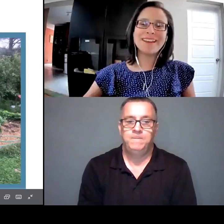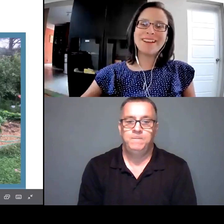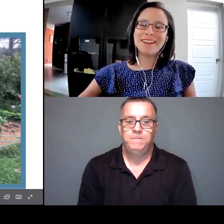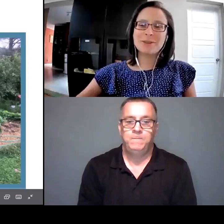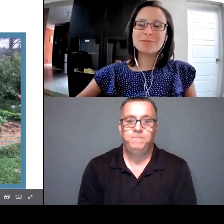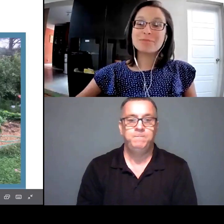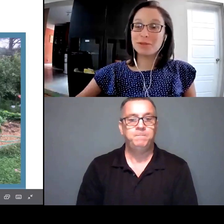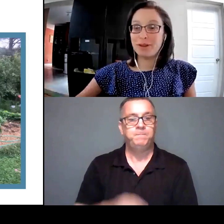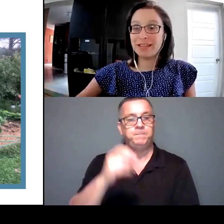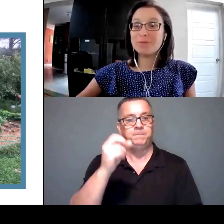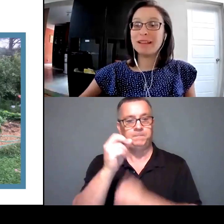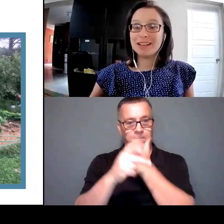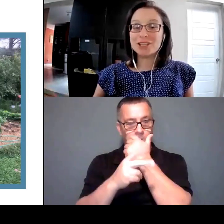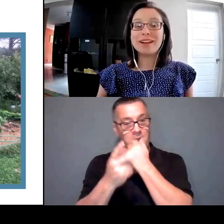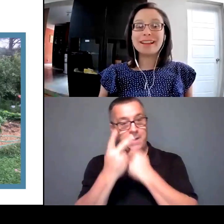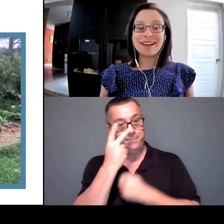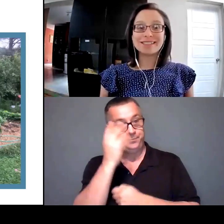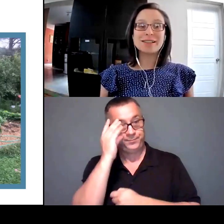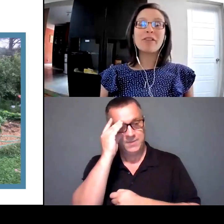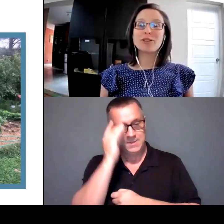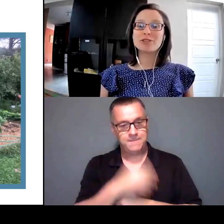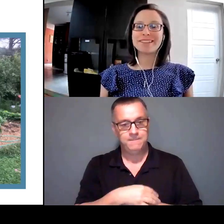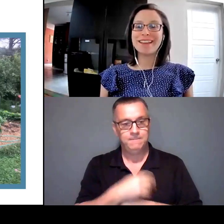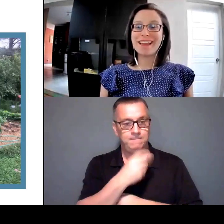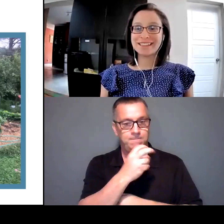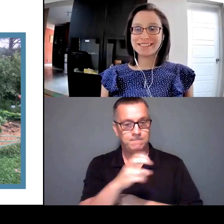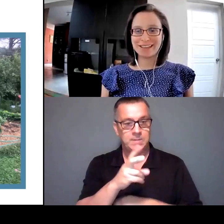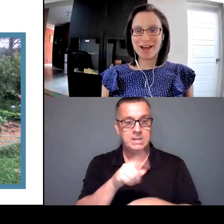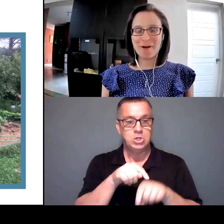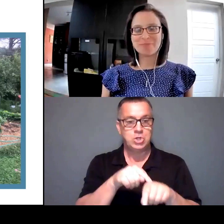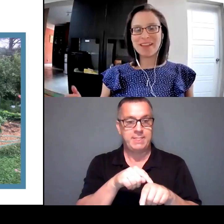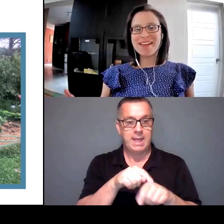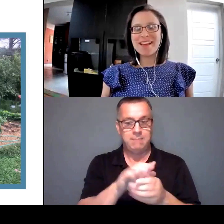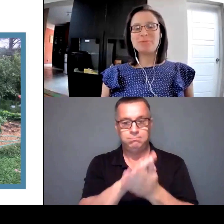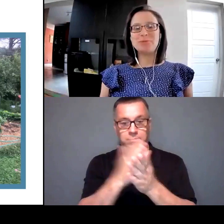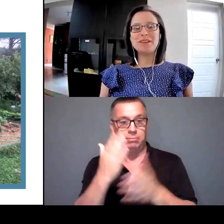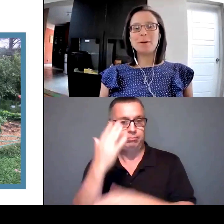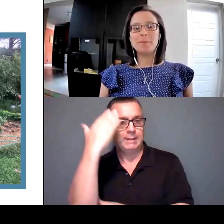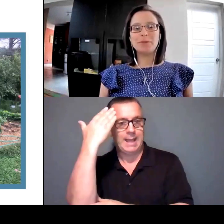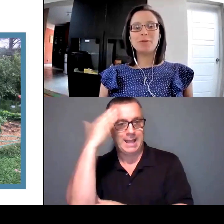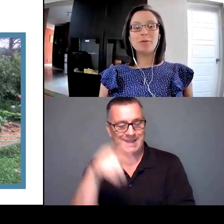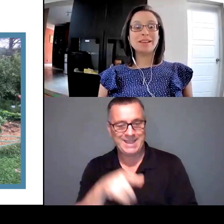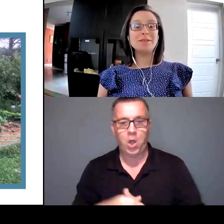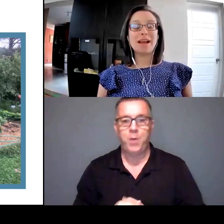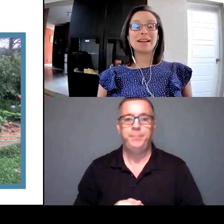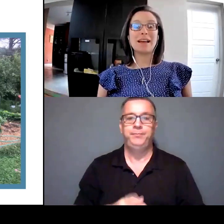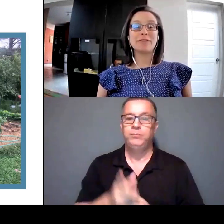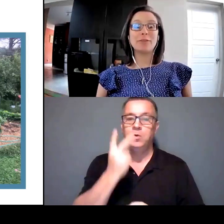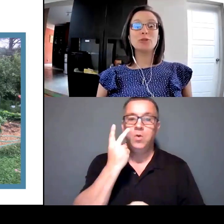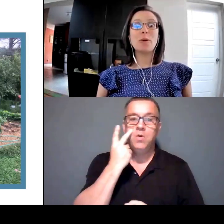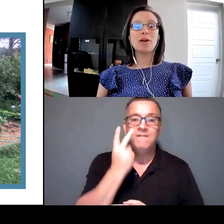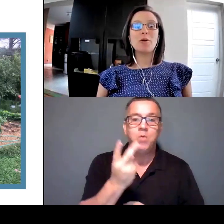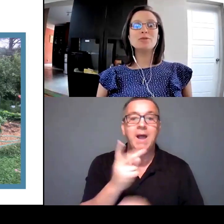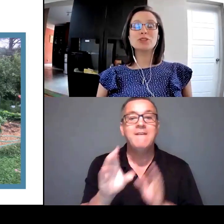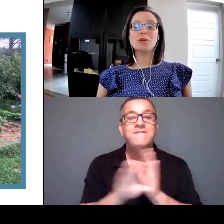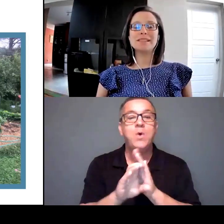OK. Donc, vous voyez, maintenant, j'ai fait la transition vers un jardin extérieur. Et puis, vous voyez la